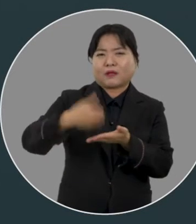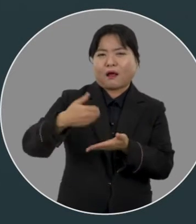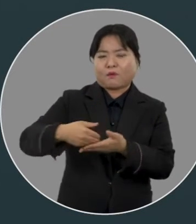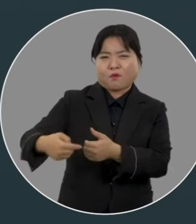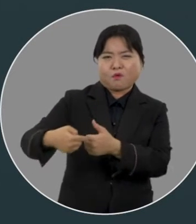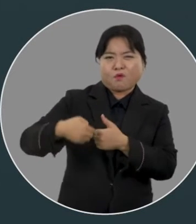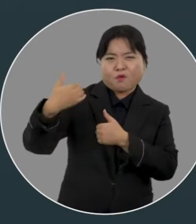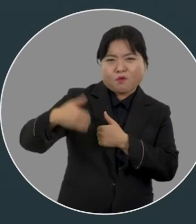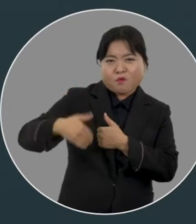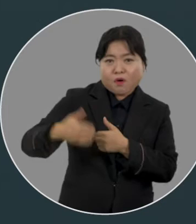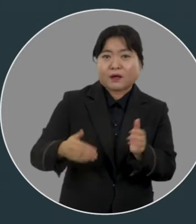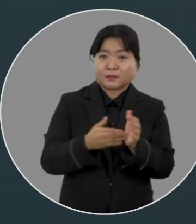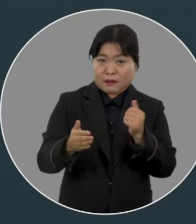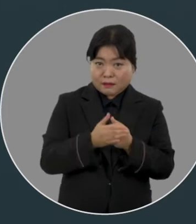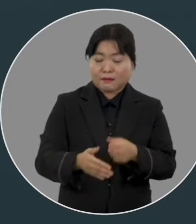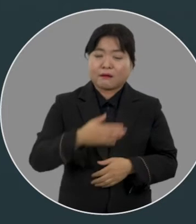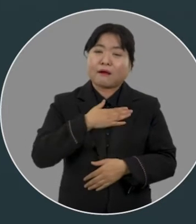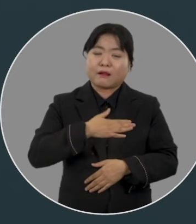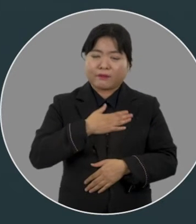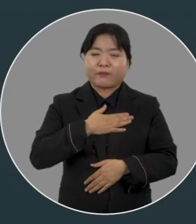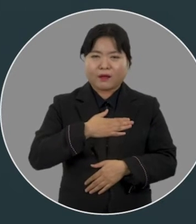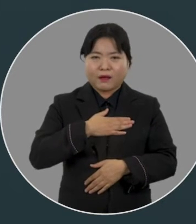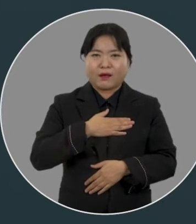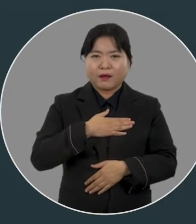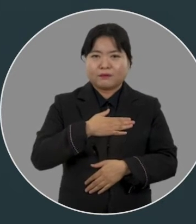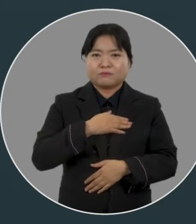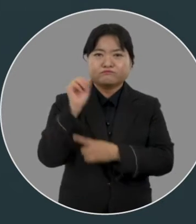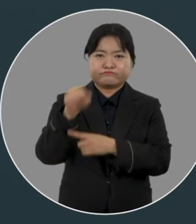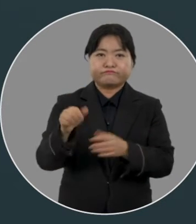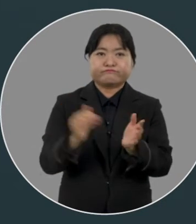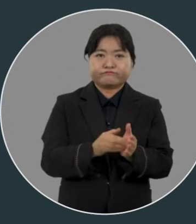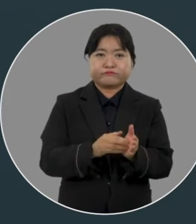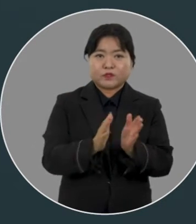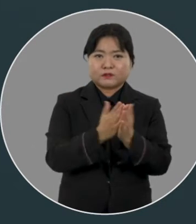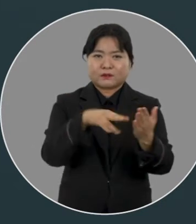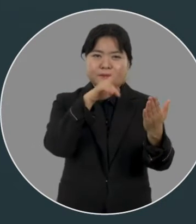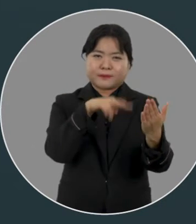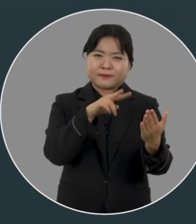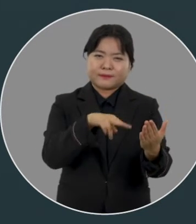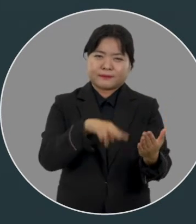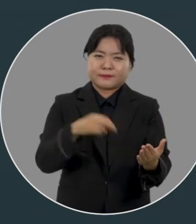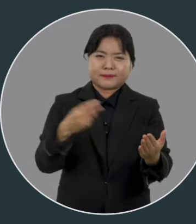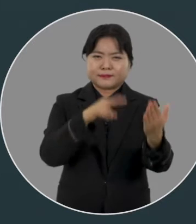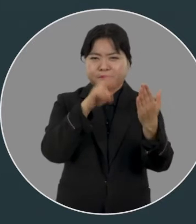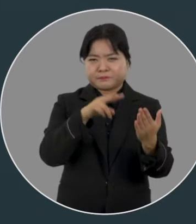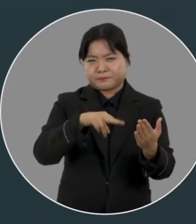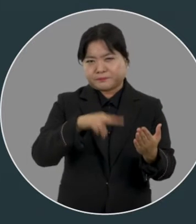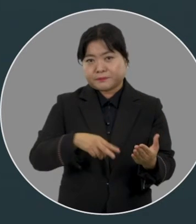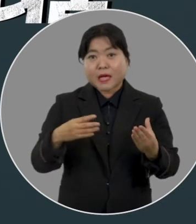그렇게까지 얘기하니까 저는 그렇게 하겠다고 답을 했죠. 그리고 책을 정독을 다시 한번